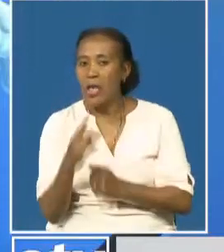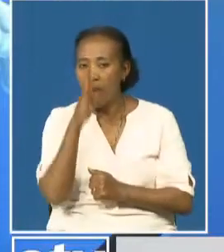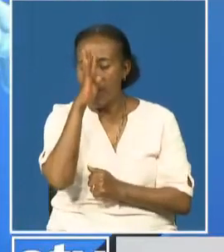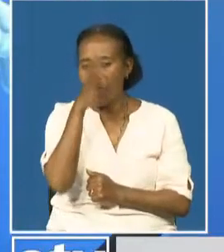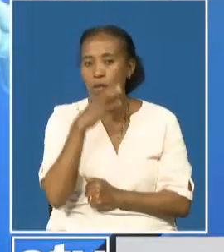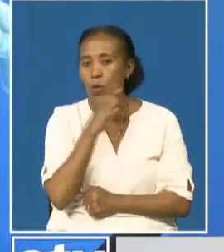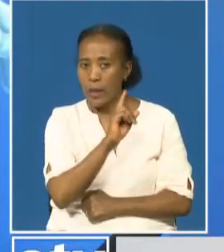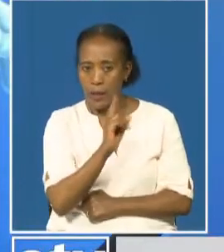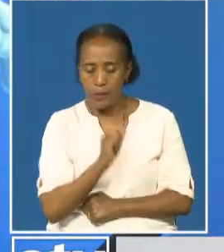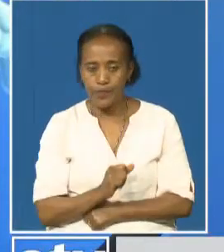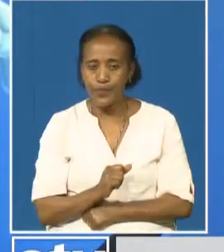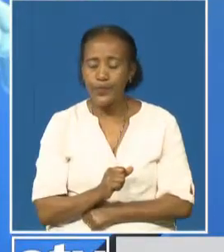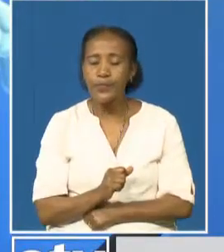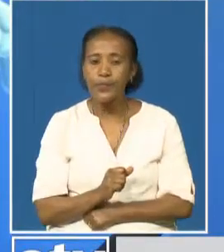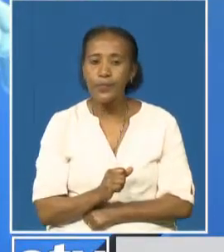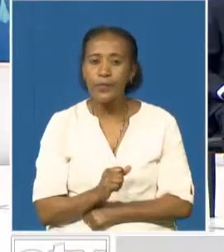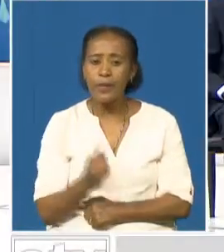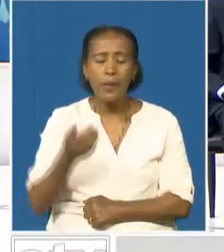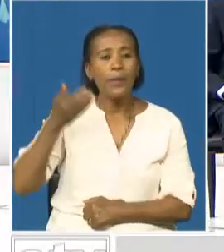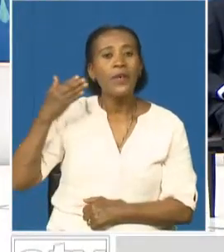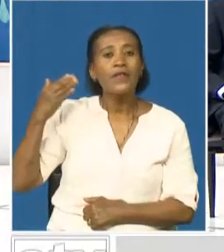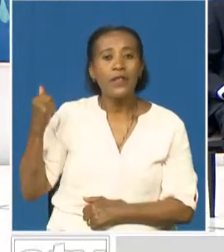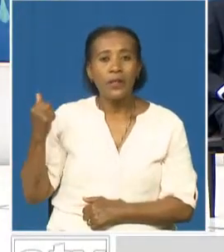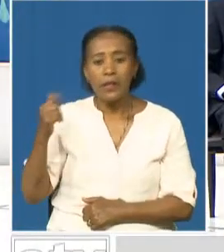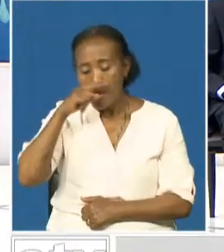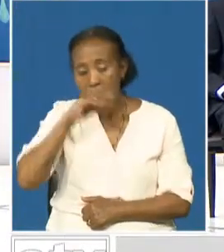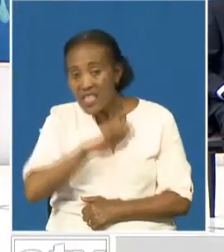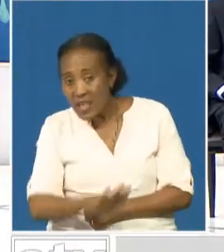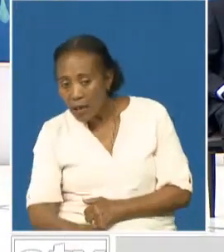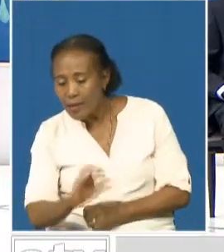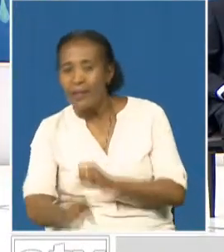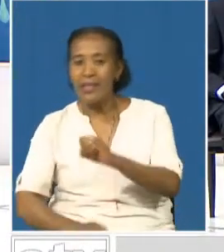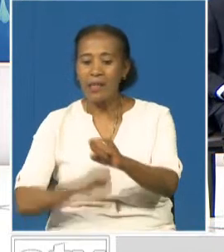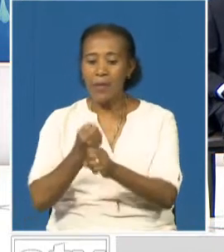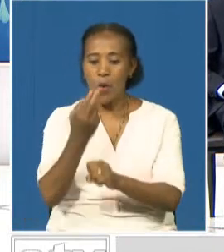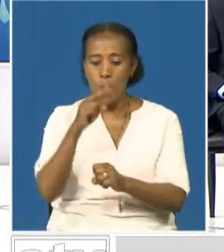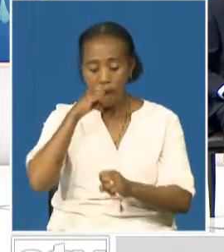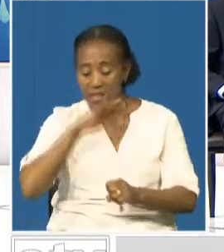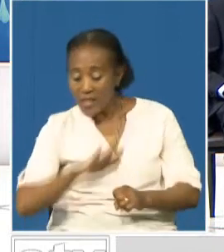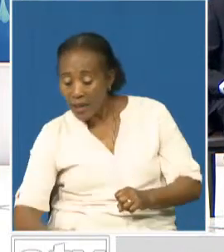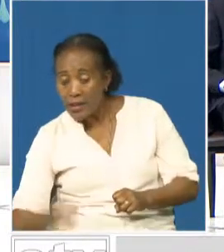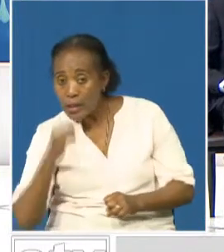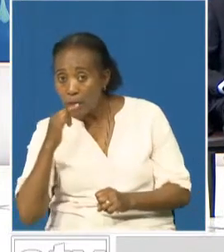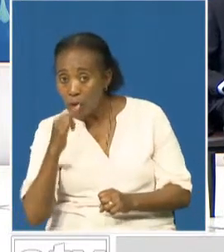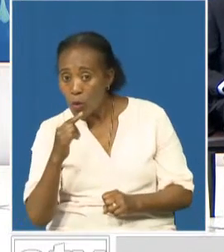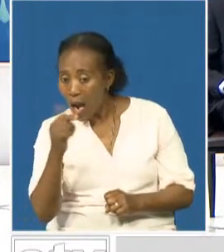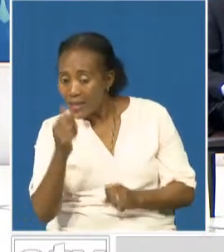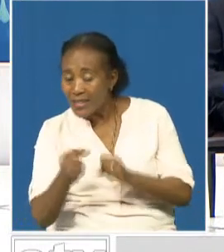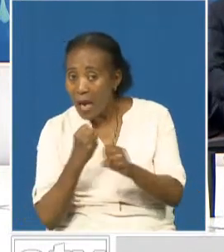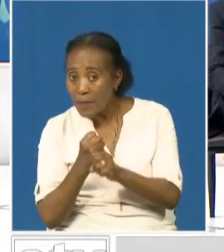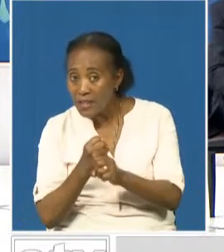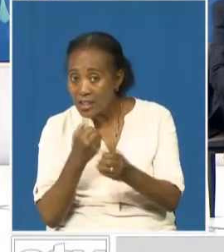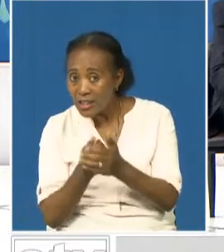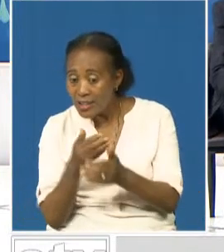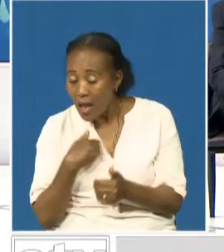የሚፈጠሩ አይደሉም። በፊት በህፃንነት እድሜ ወይም በህፃንነት የሚለው እንግዲህ እስከ 10 ዓመት